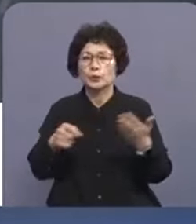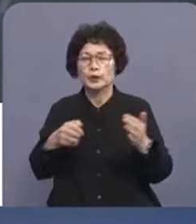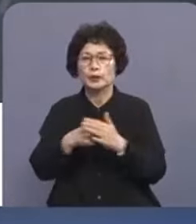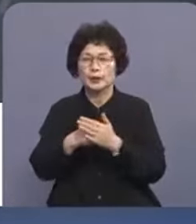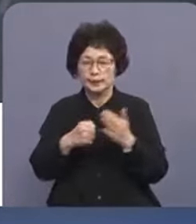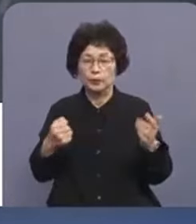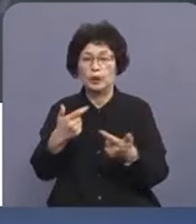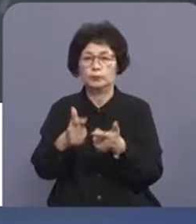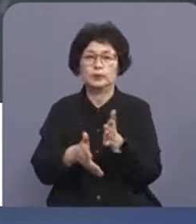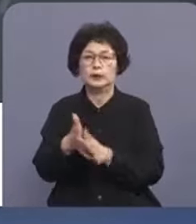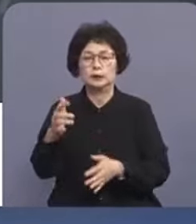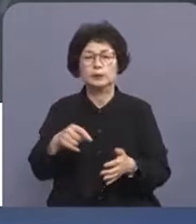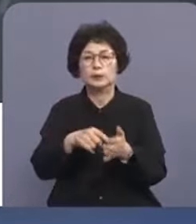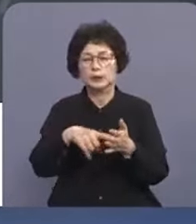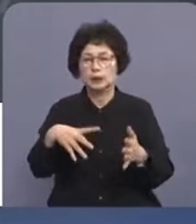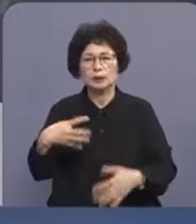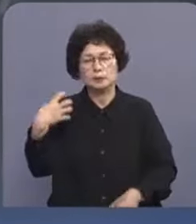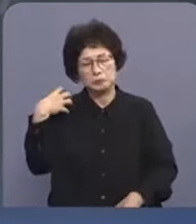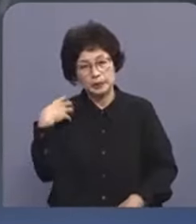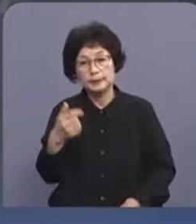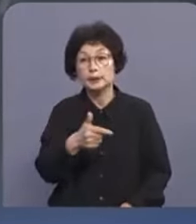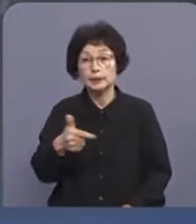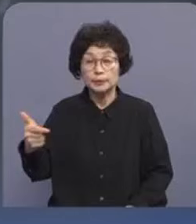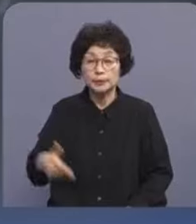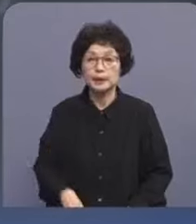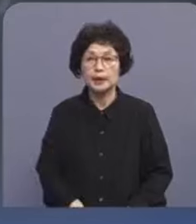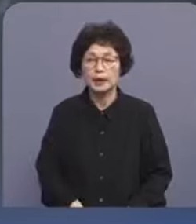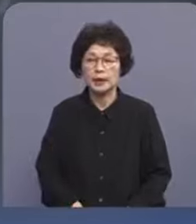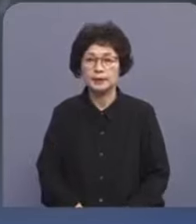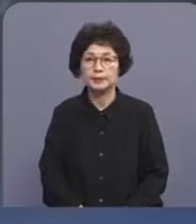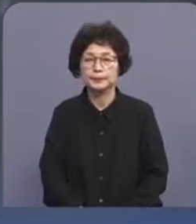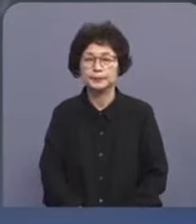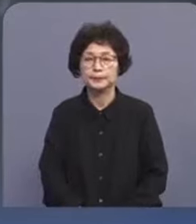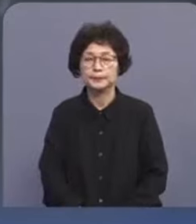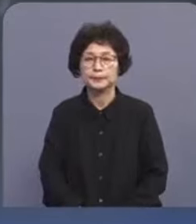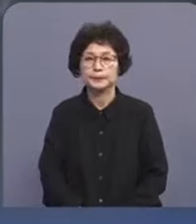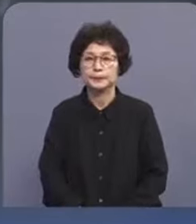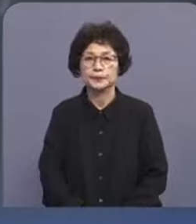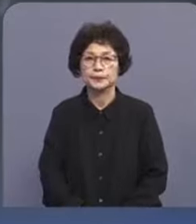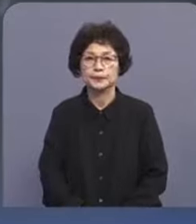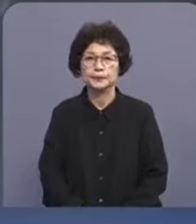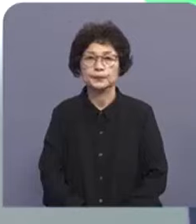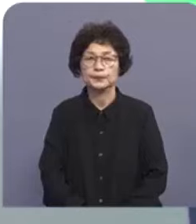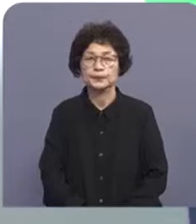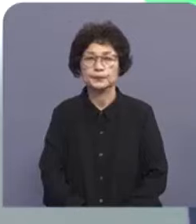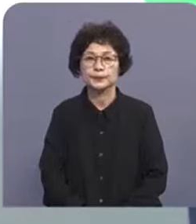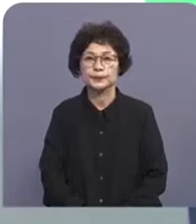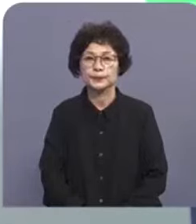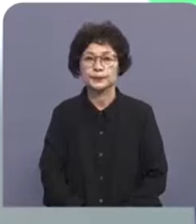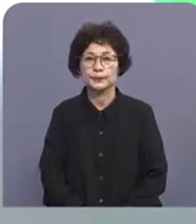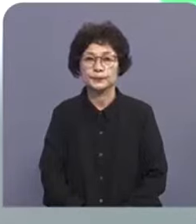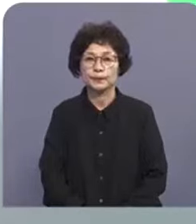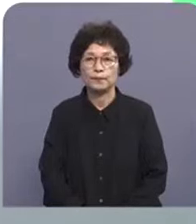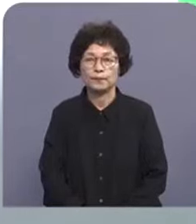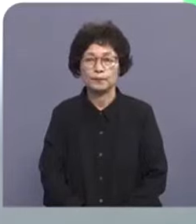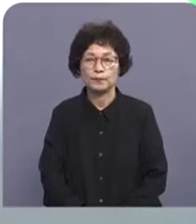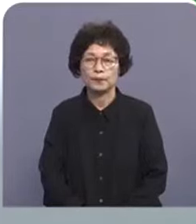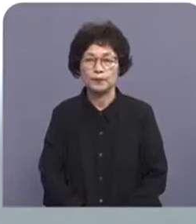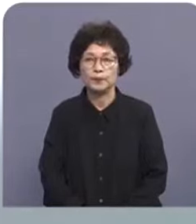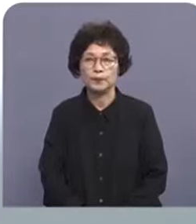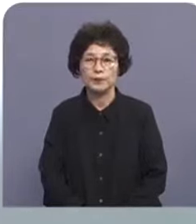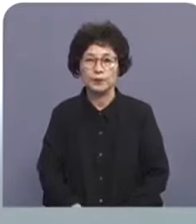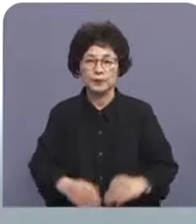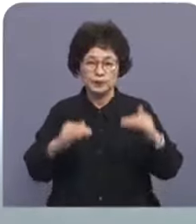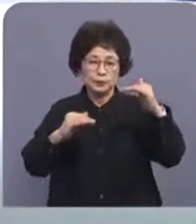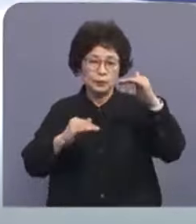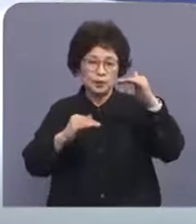우리 시민들의 부담도 큽니다이 문제 주지하고 있는 황영규 기자와 함께 얘기 나눠보겠습니다 예 황기자 어서 오십시오 자 우선 mrg 이게